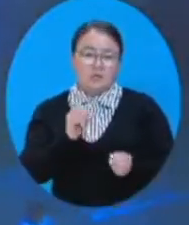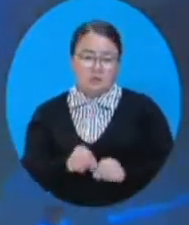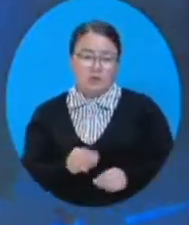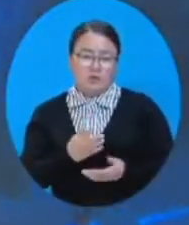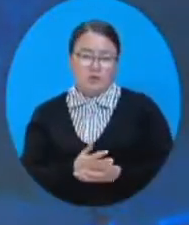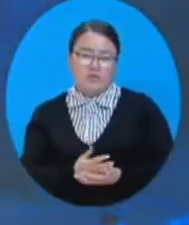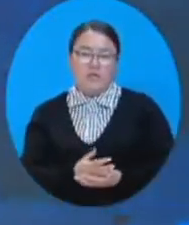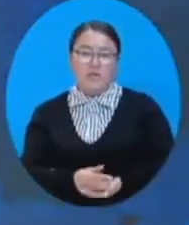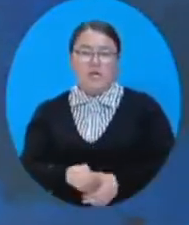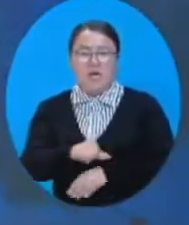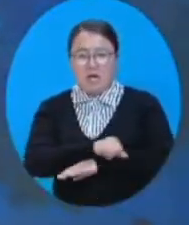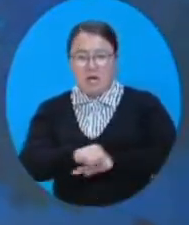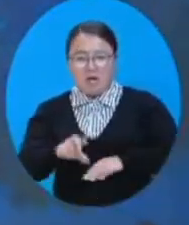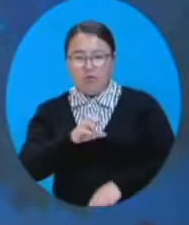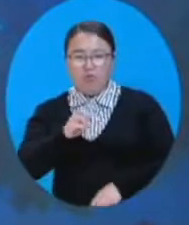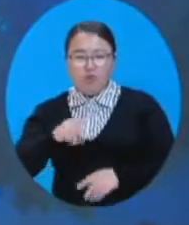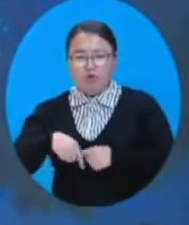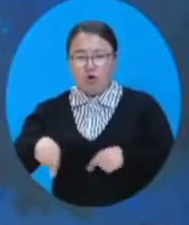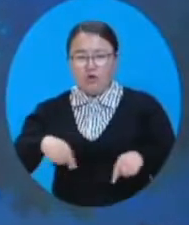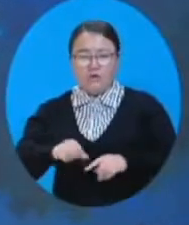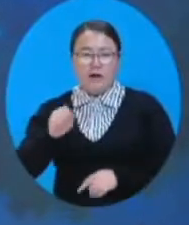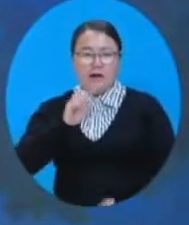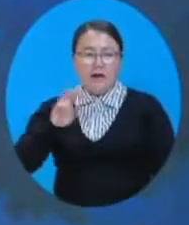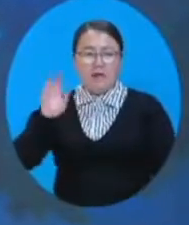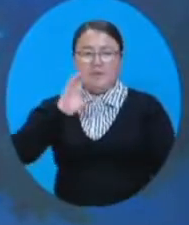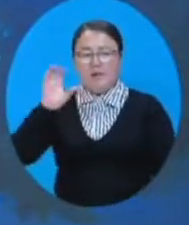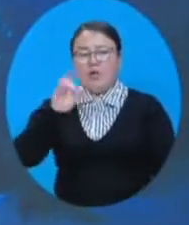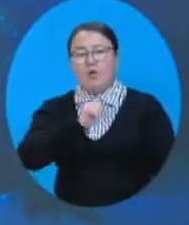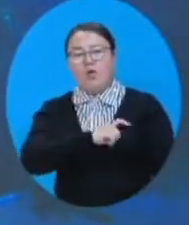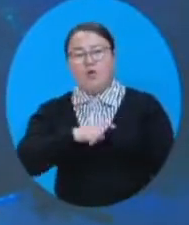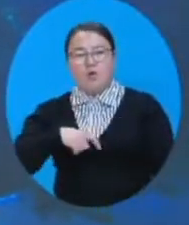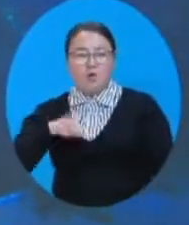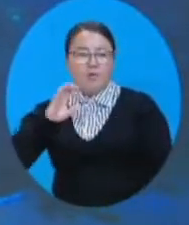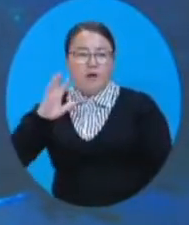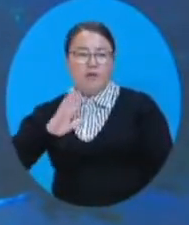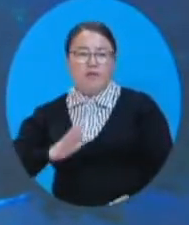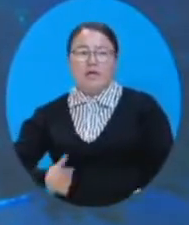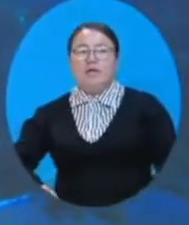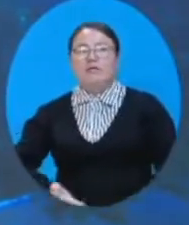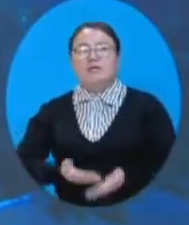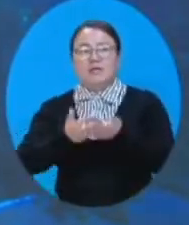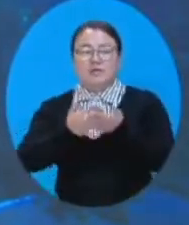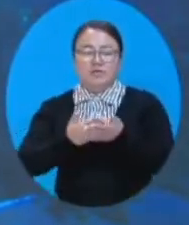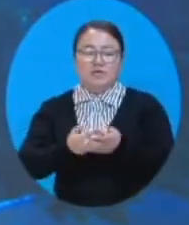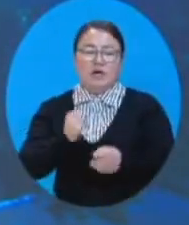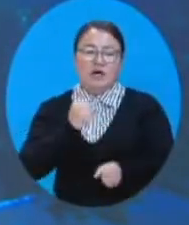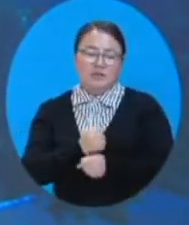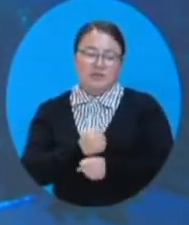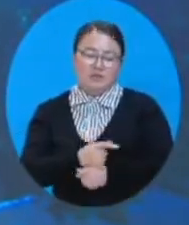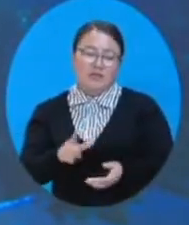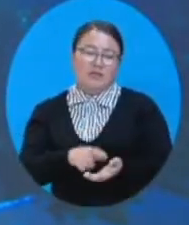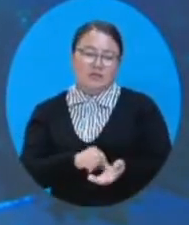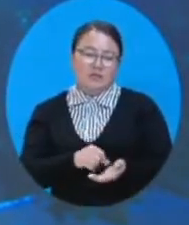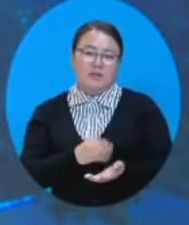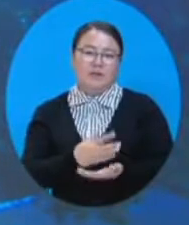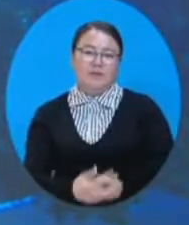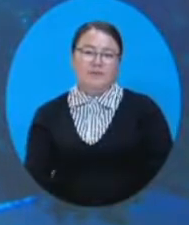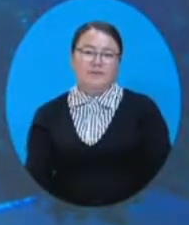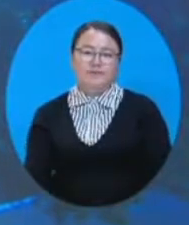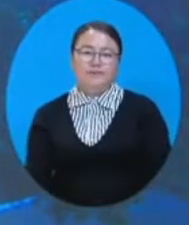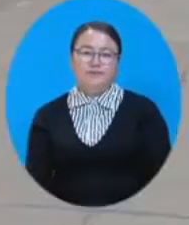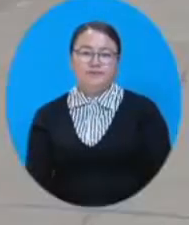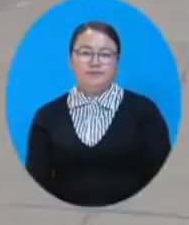тулгарч байна. Мөн хилийн бомбуудын орчим аж ахуйн нэгж хувийн хэвшлийн үйл ажиллагааг дэмжиж ажиллах шаардлага байна.